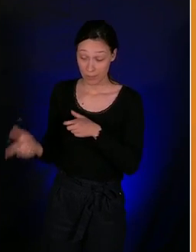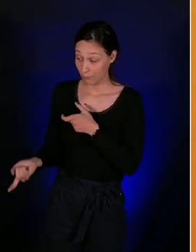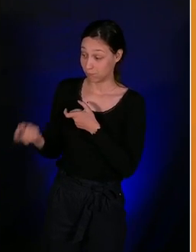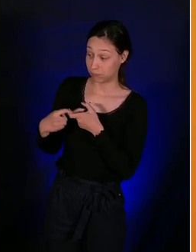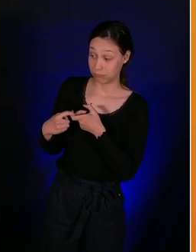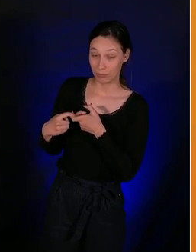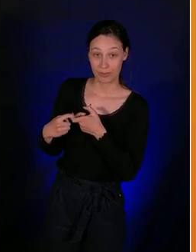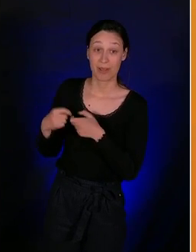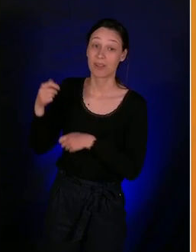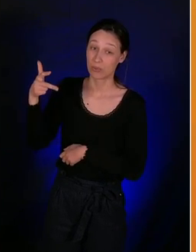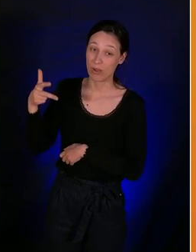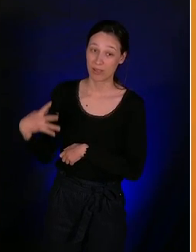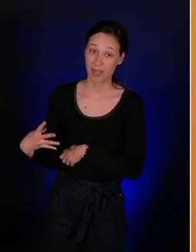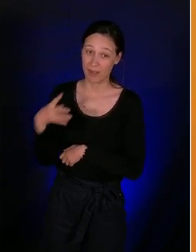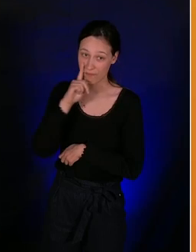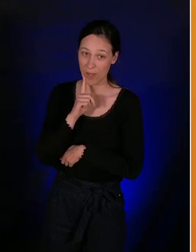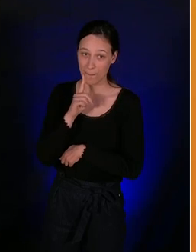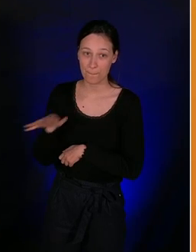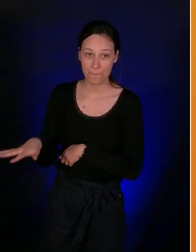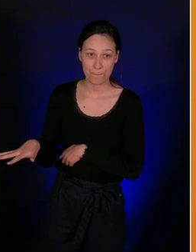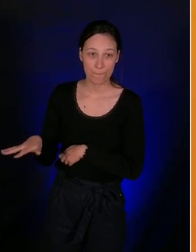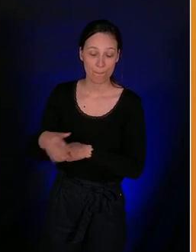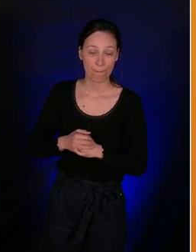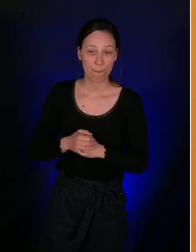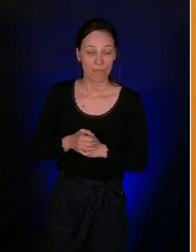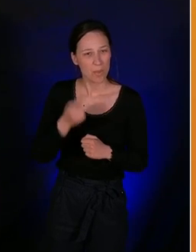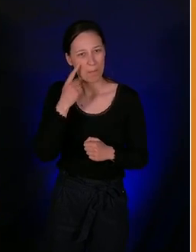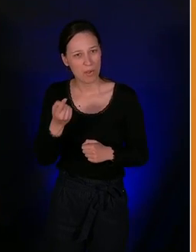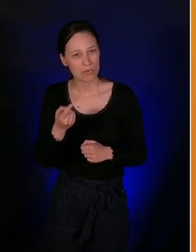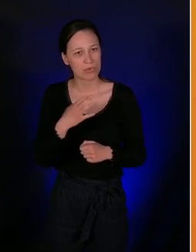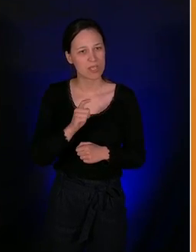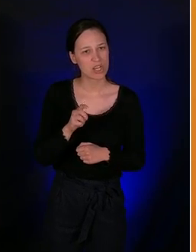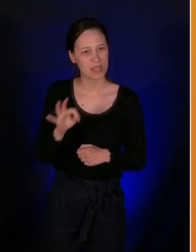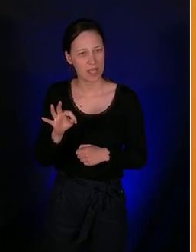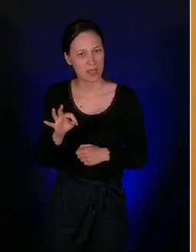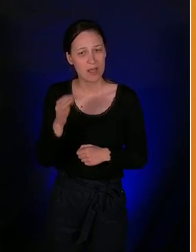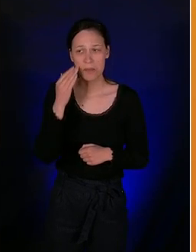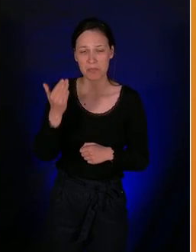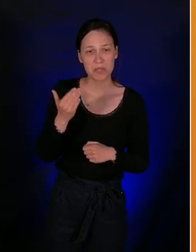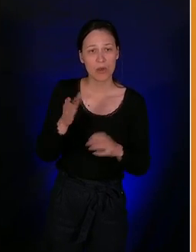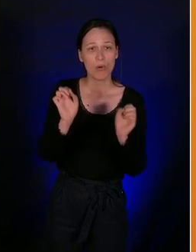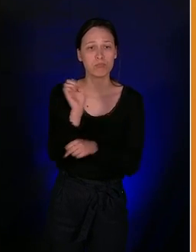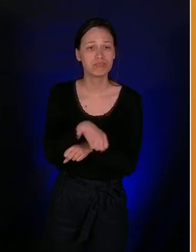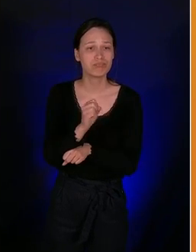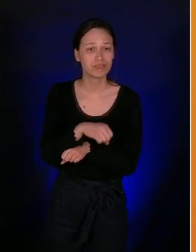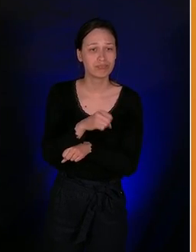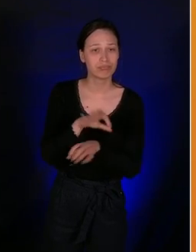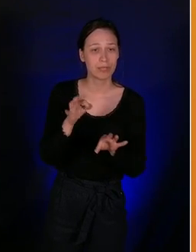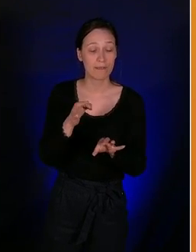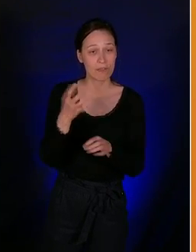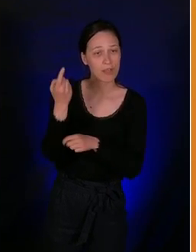Pensez-vous réellement qu'une CGT qui ne met pas en œuvre une orientation féministe peut leur donner envie de nous